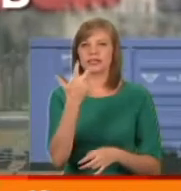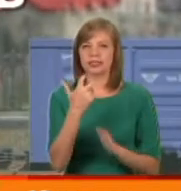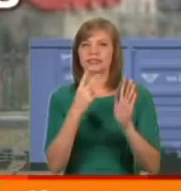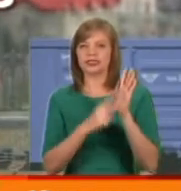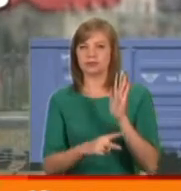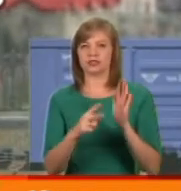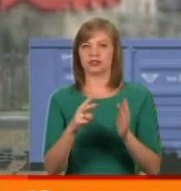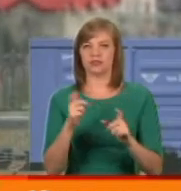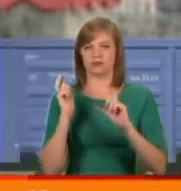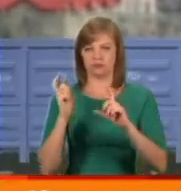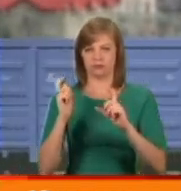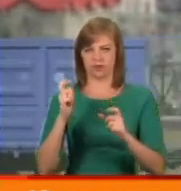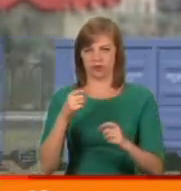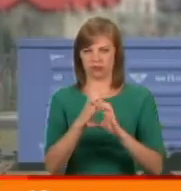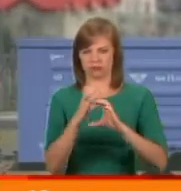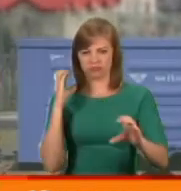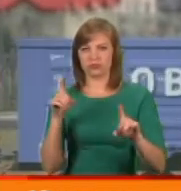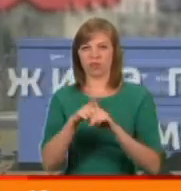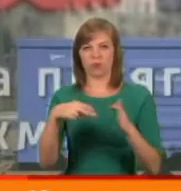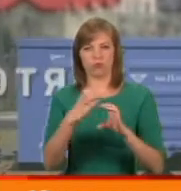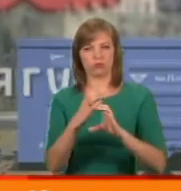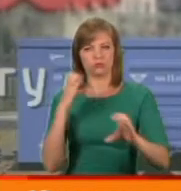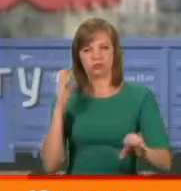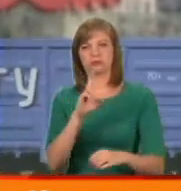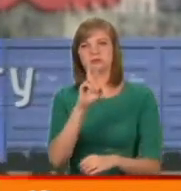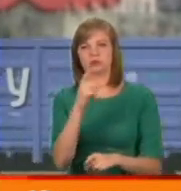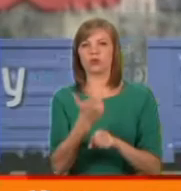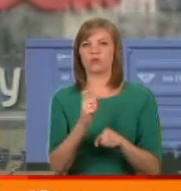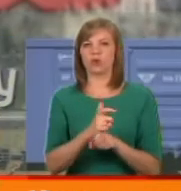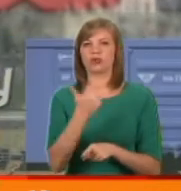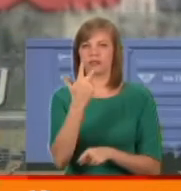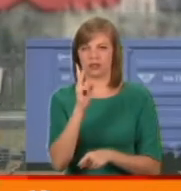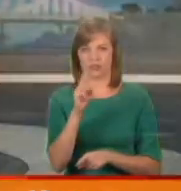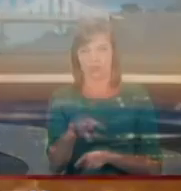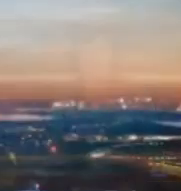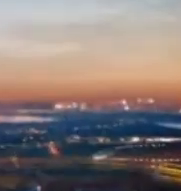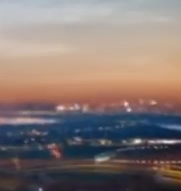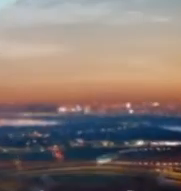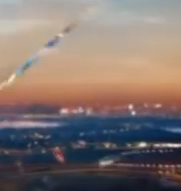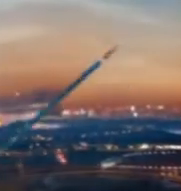370 вантажних вагонів. Довжина такого потяга становила би понад 3 кілометри.